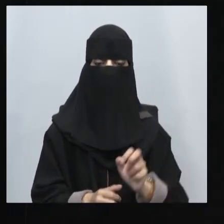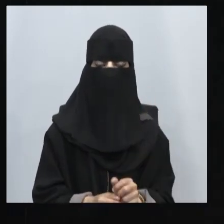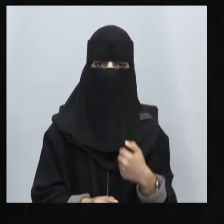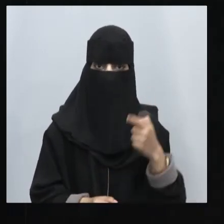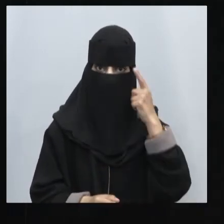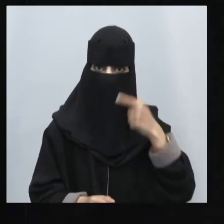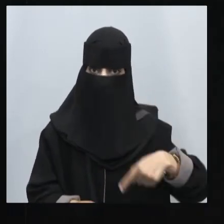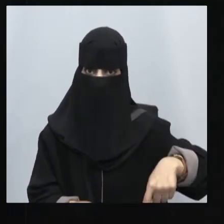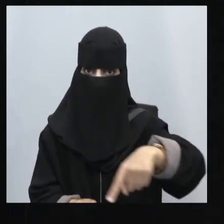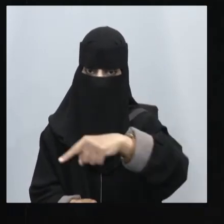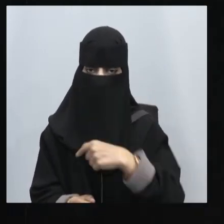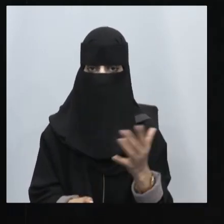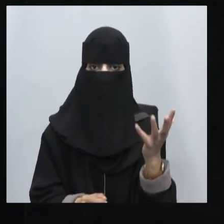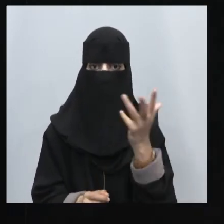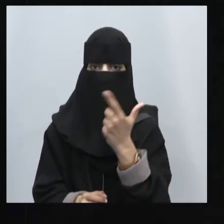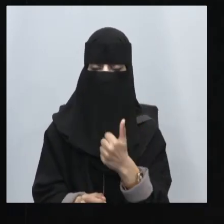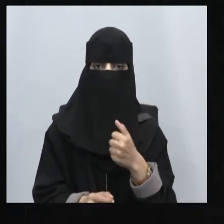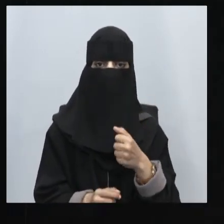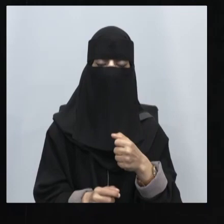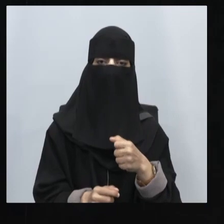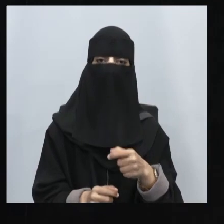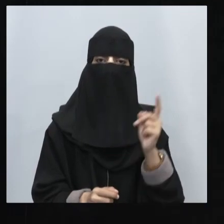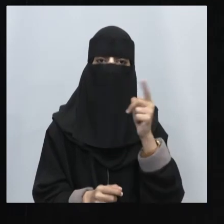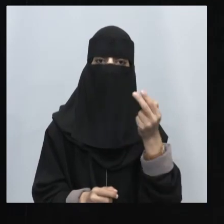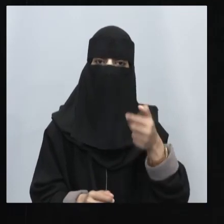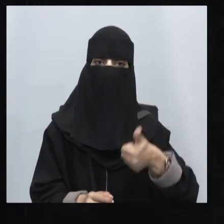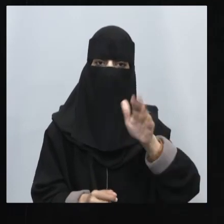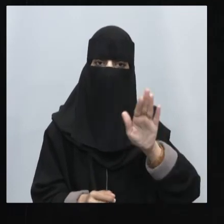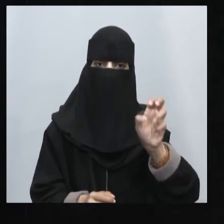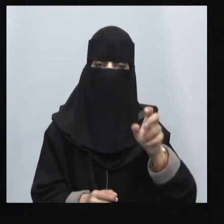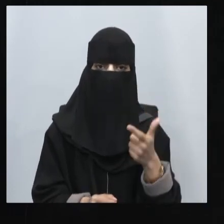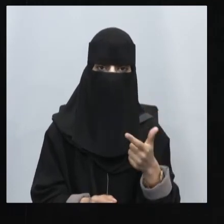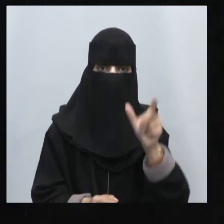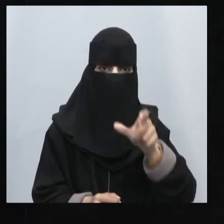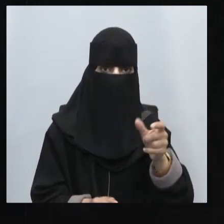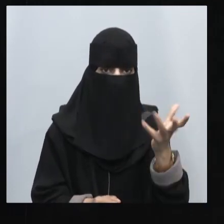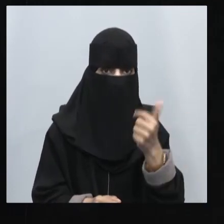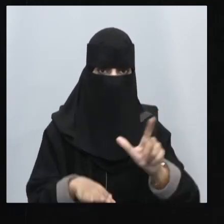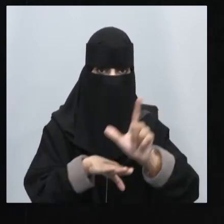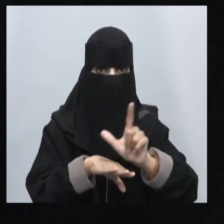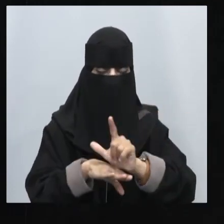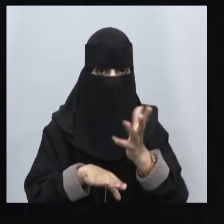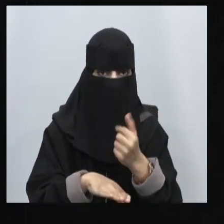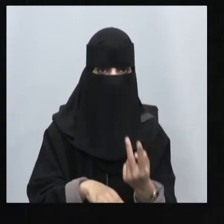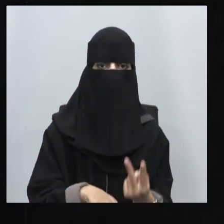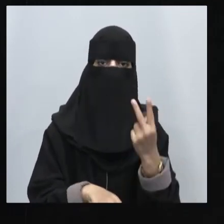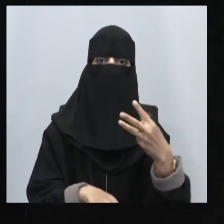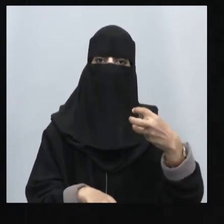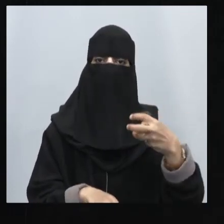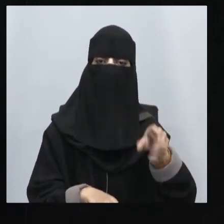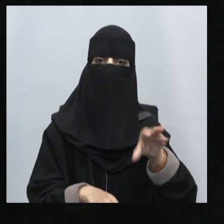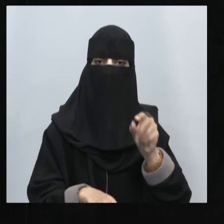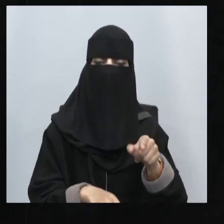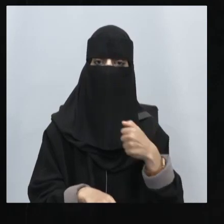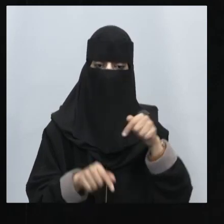نحن نعرف ان عدد خلفاء الدوله العباسيه طلابي وطالبات يبلغ 37 خليفه في